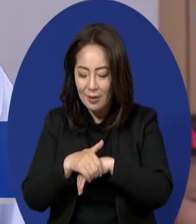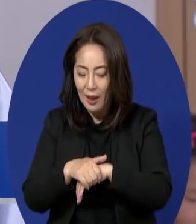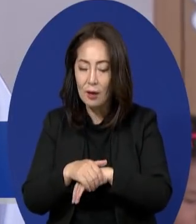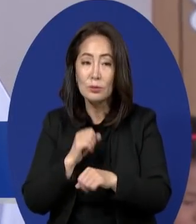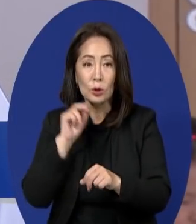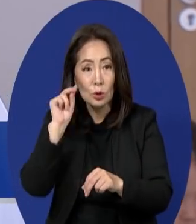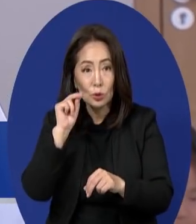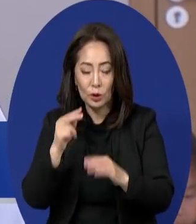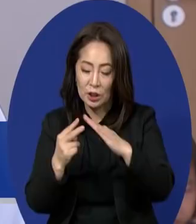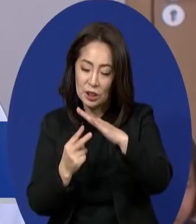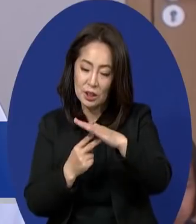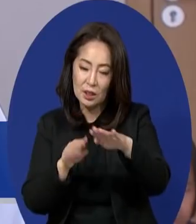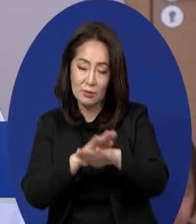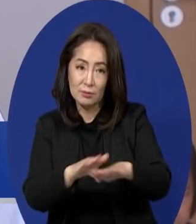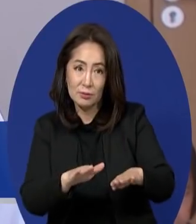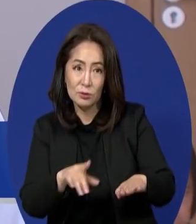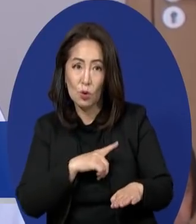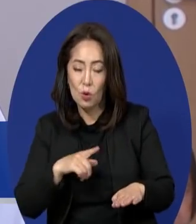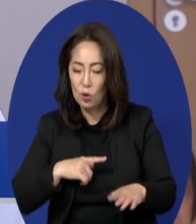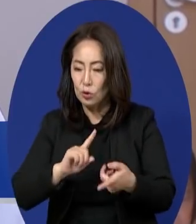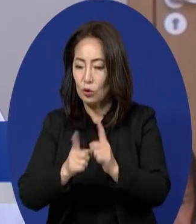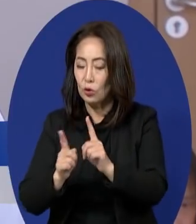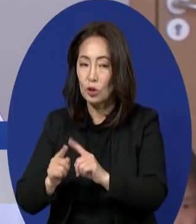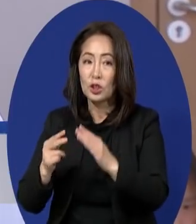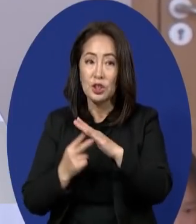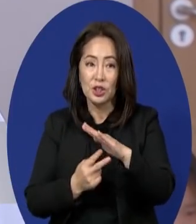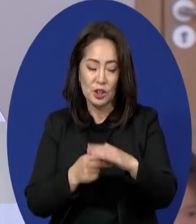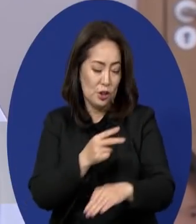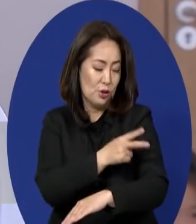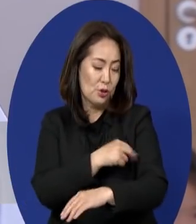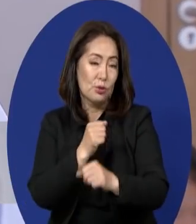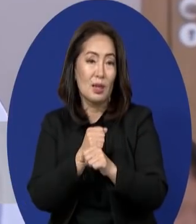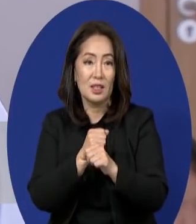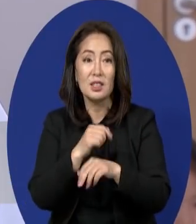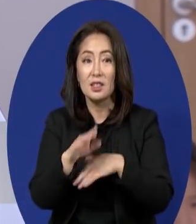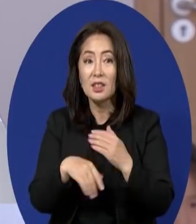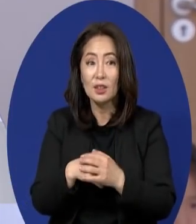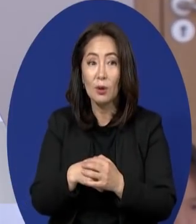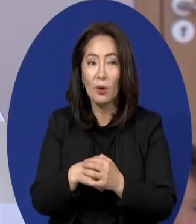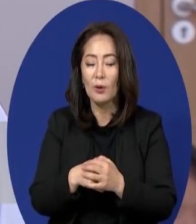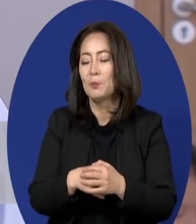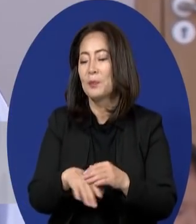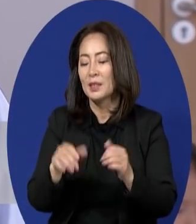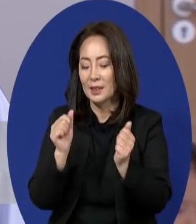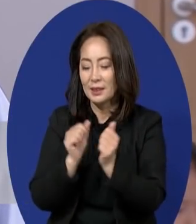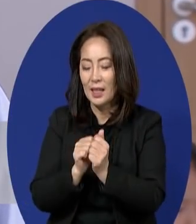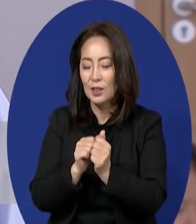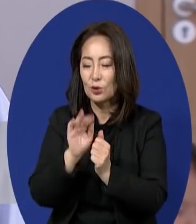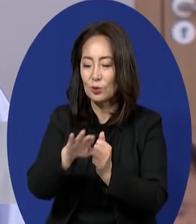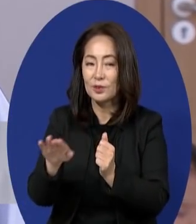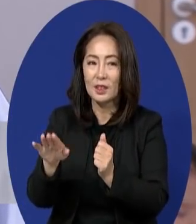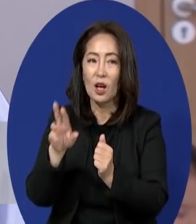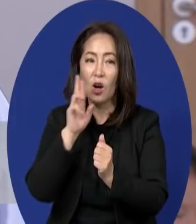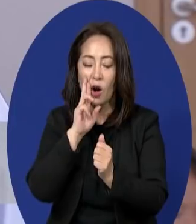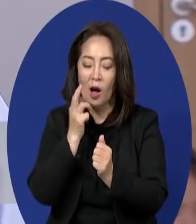Одоо ширээ засахад өдөр өдрөөр хүүхдүүд мань ээлжлээд жижүүр хийгээд тэгээд хүүхд найзуудынхаа идэх хоол